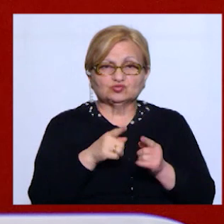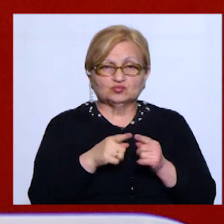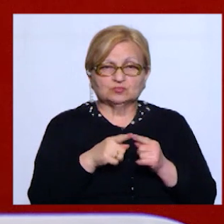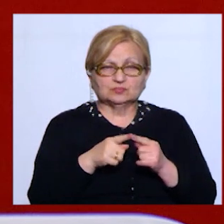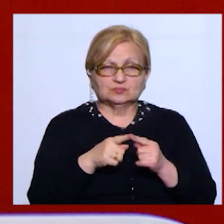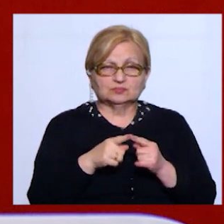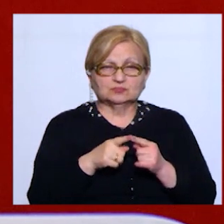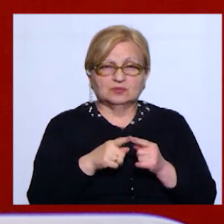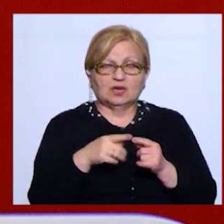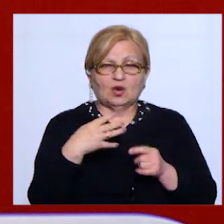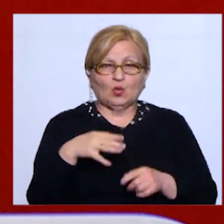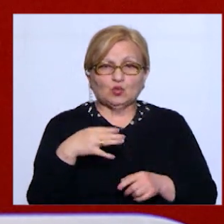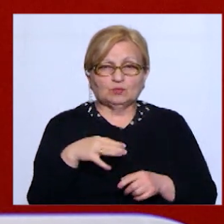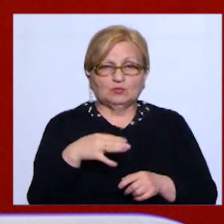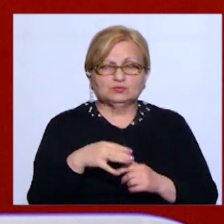ესე 40.